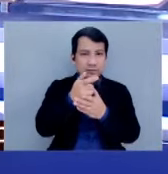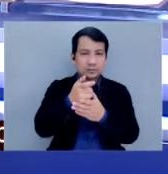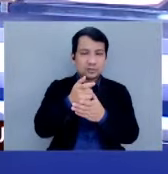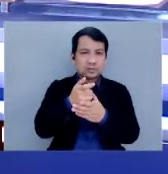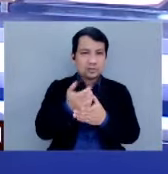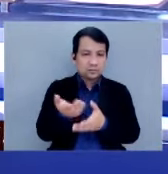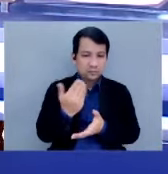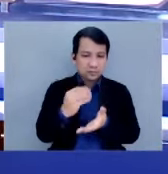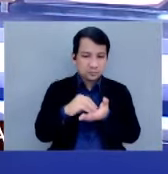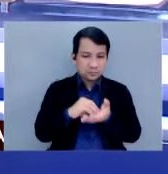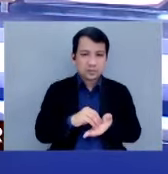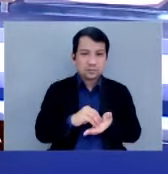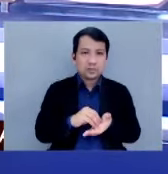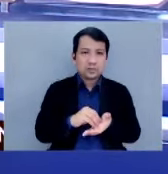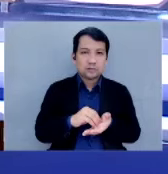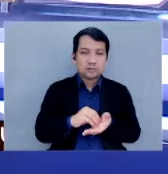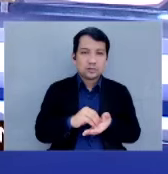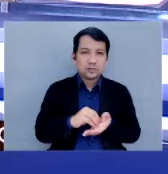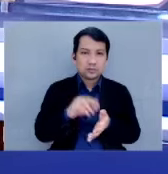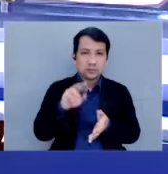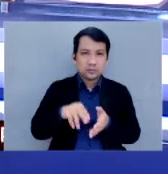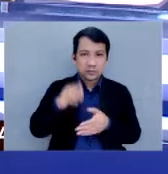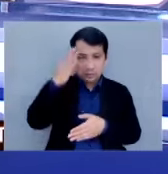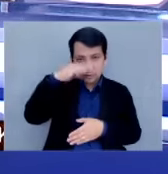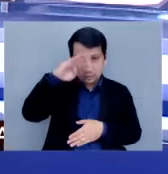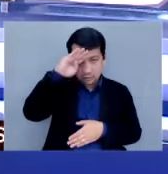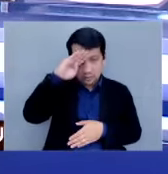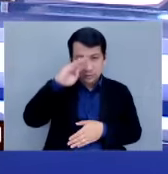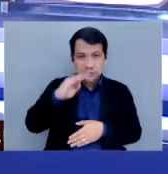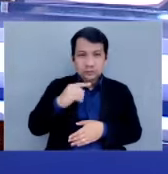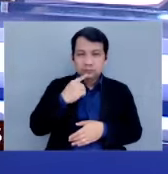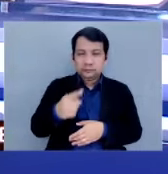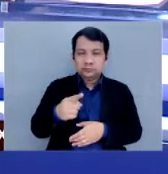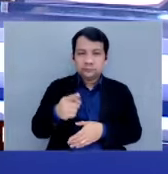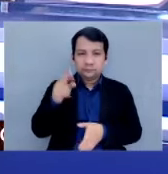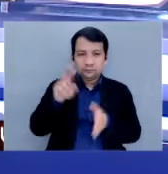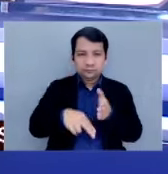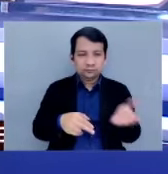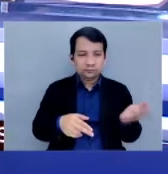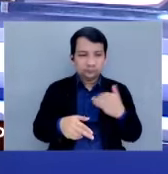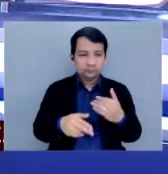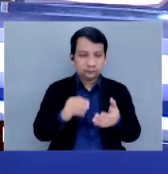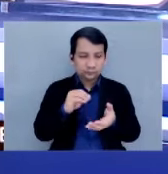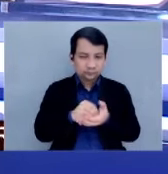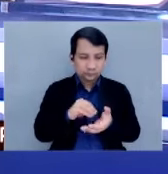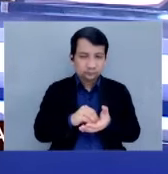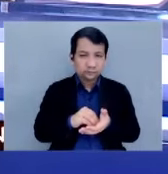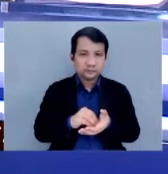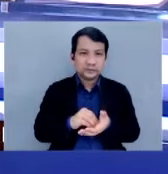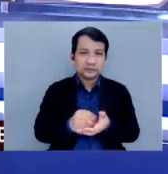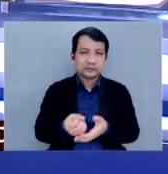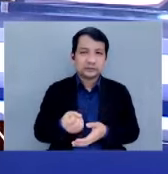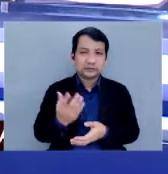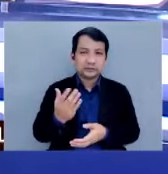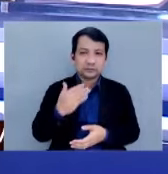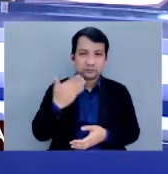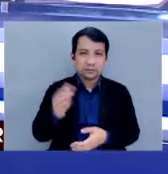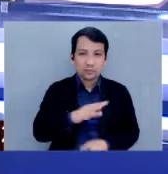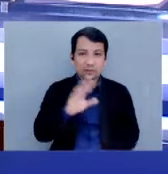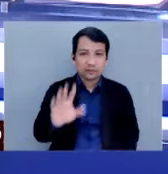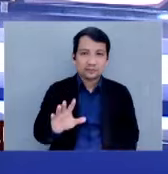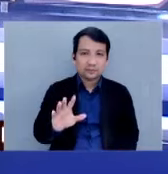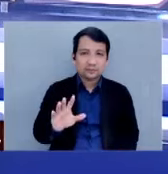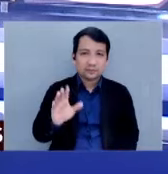sa isang lamay sa Cavite. Huling habilin daw na nakaburol na singilin ang taong may utang sa kanya. Nasa frontline ng balitang iyan, Gary De